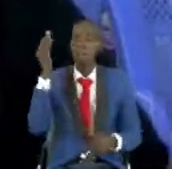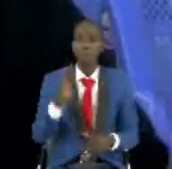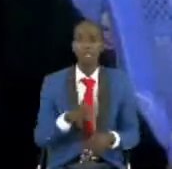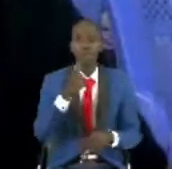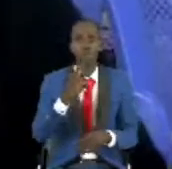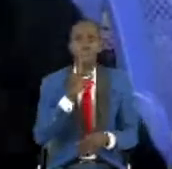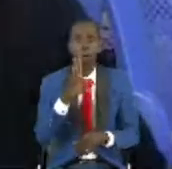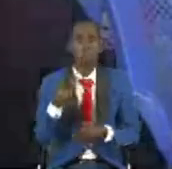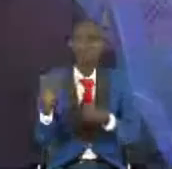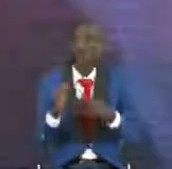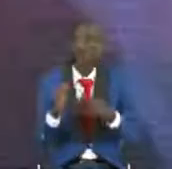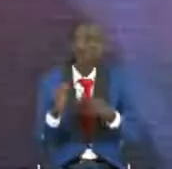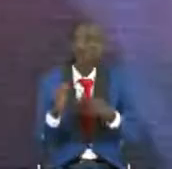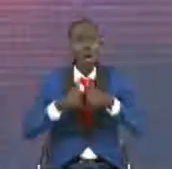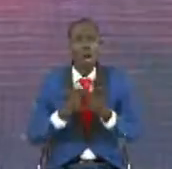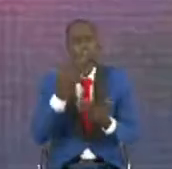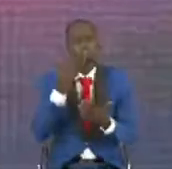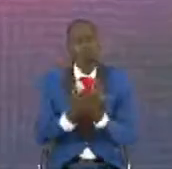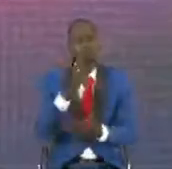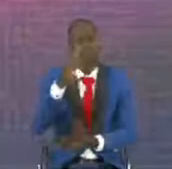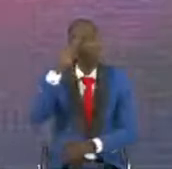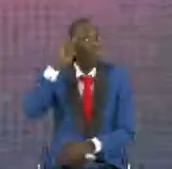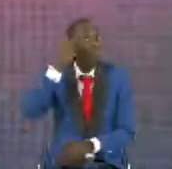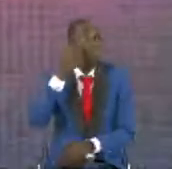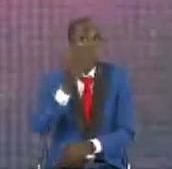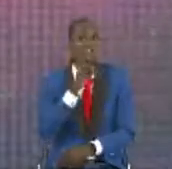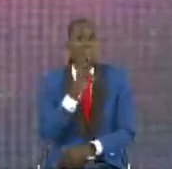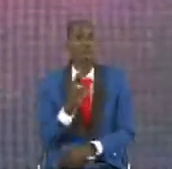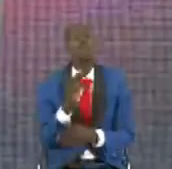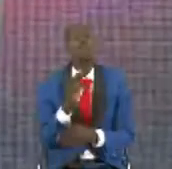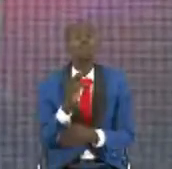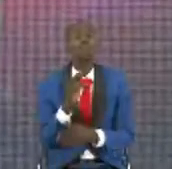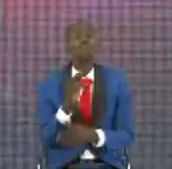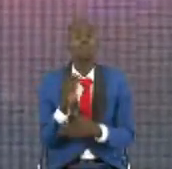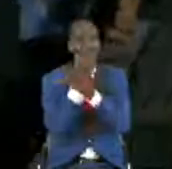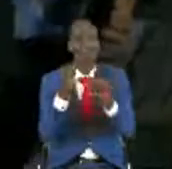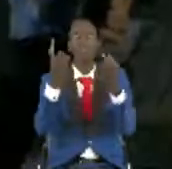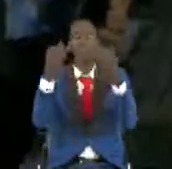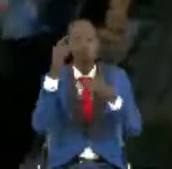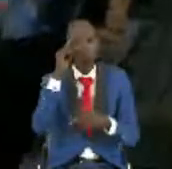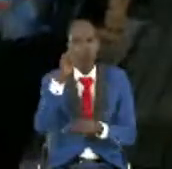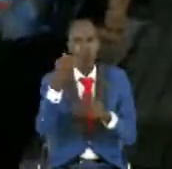Peu importe. La manière dont tu penses que tu es bon, la rédemption vient pour toi ce soir.